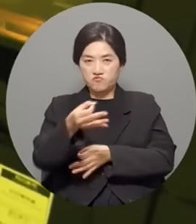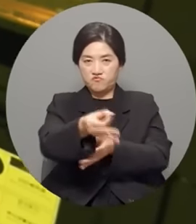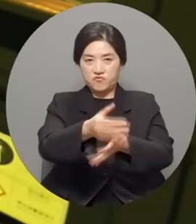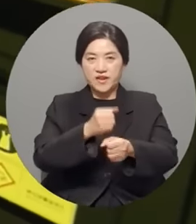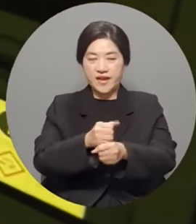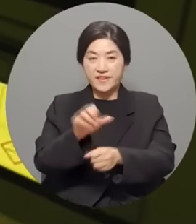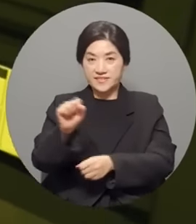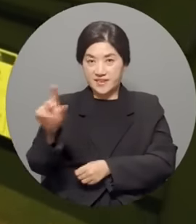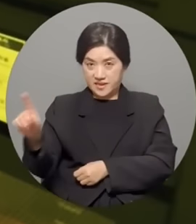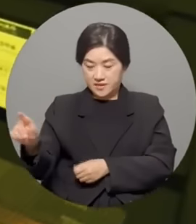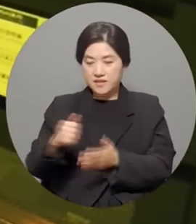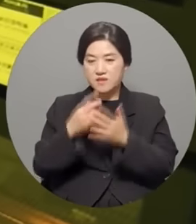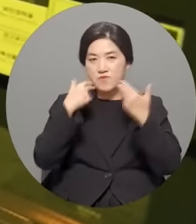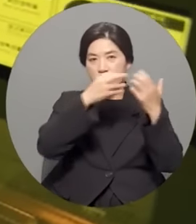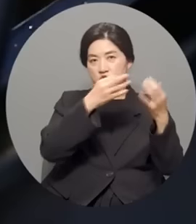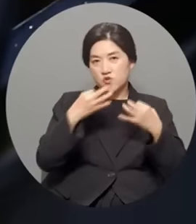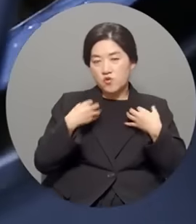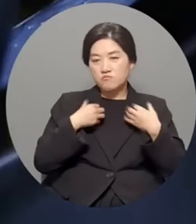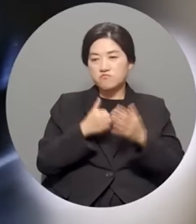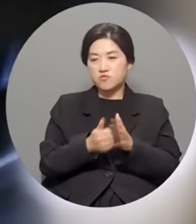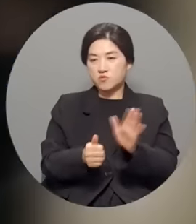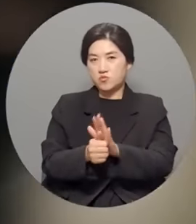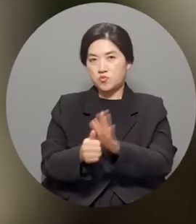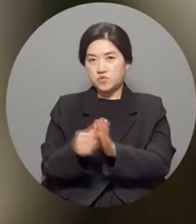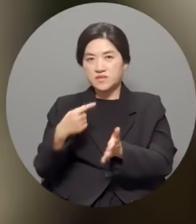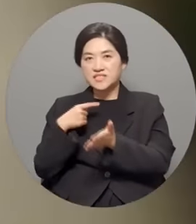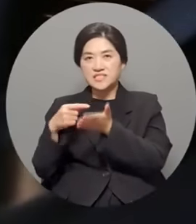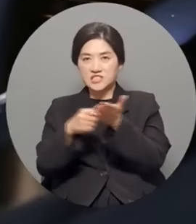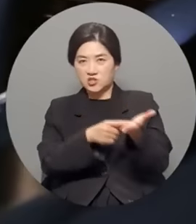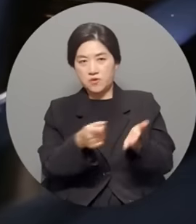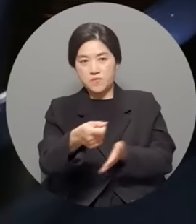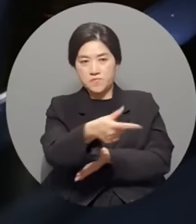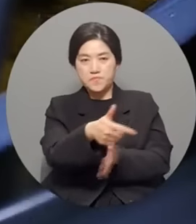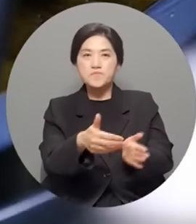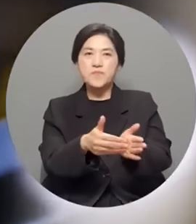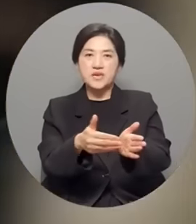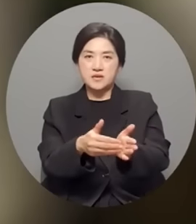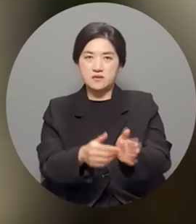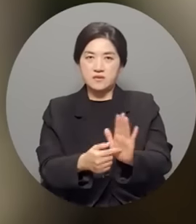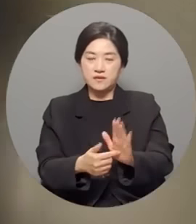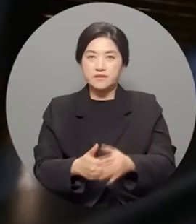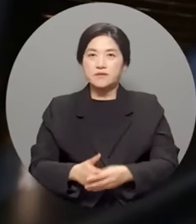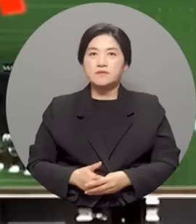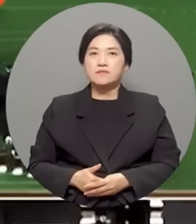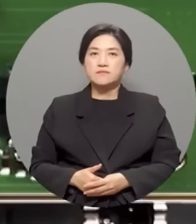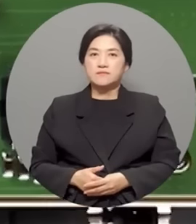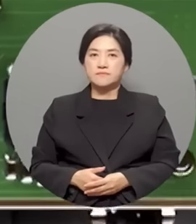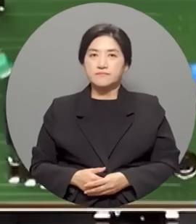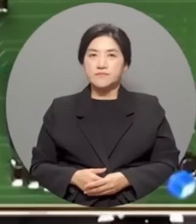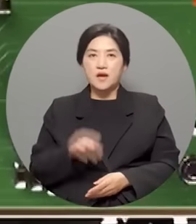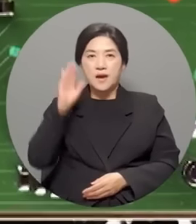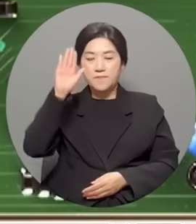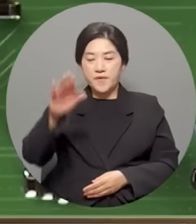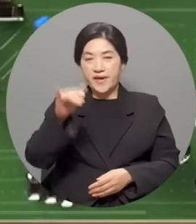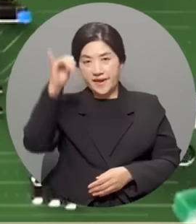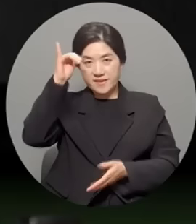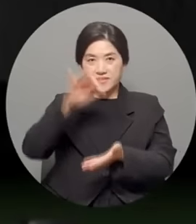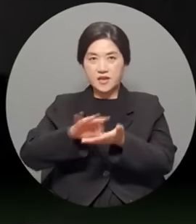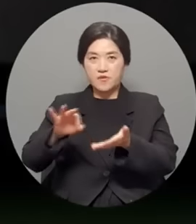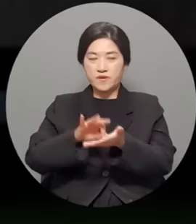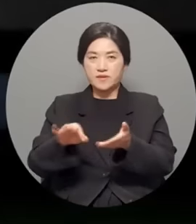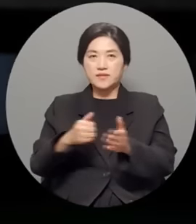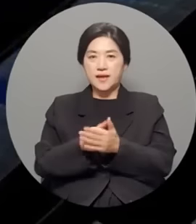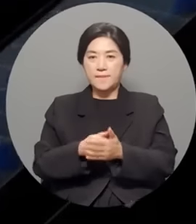예정인데 미국 정부의 반도체 보조금 신청서도 제출한 것으로 알려졌습니다. 향후 AI에 사용될